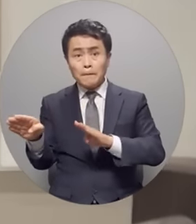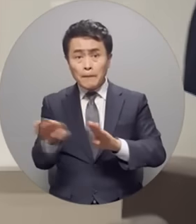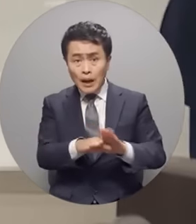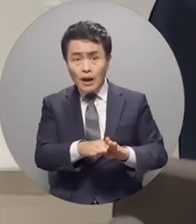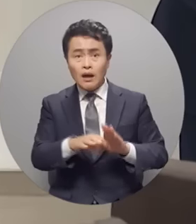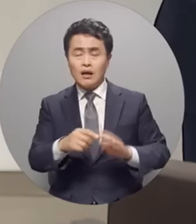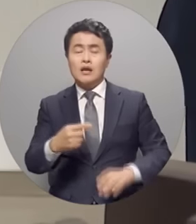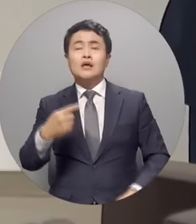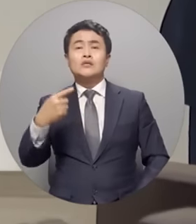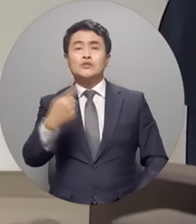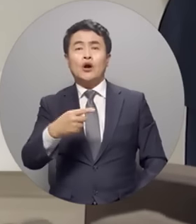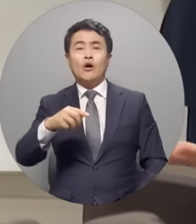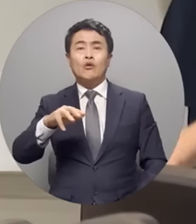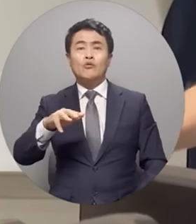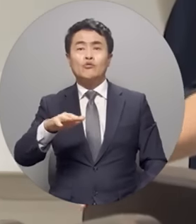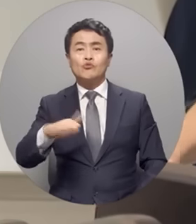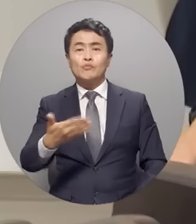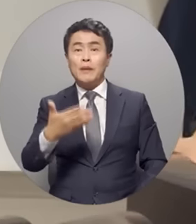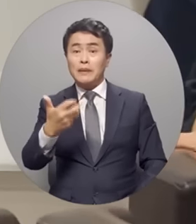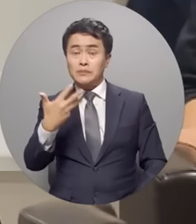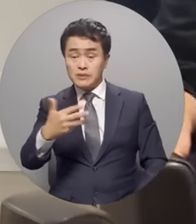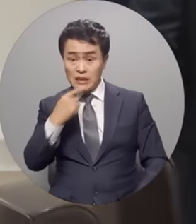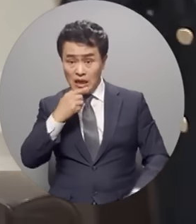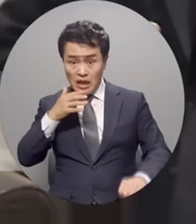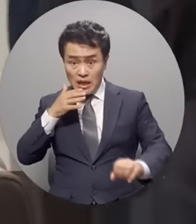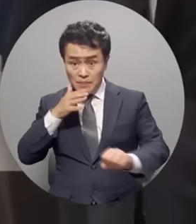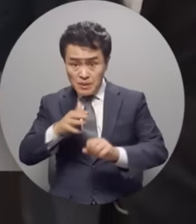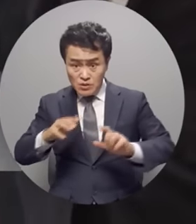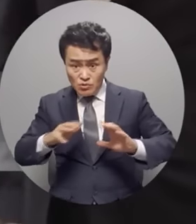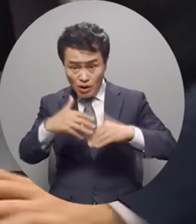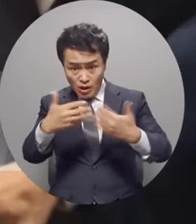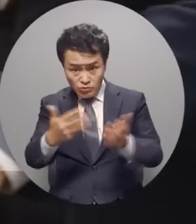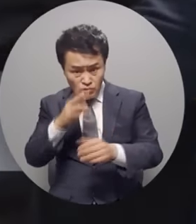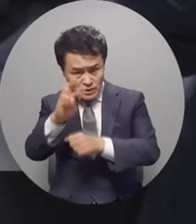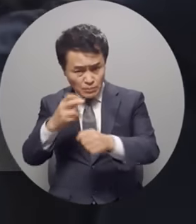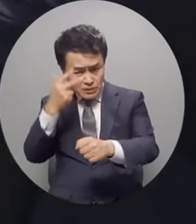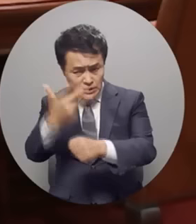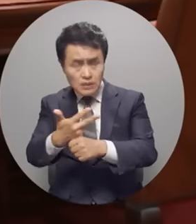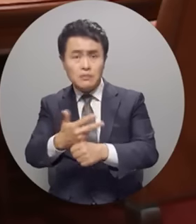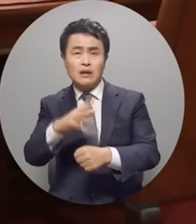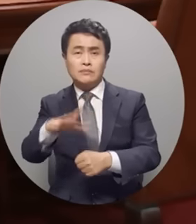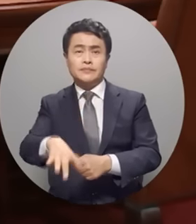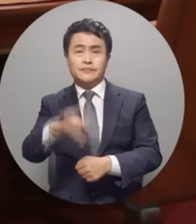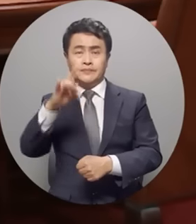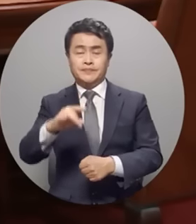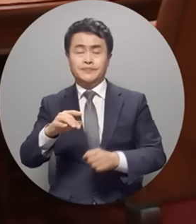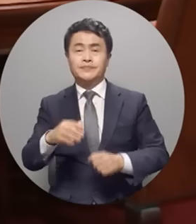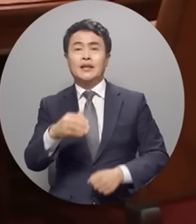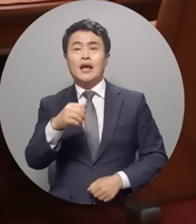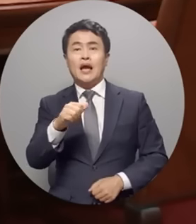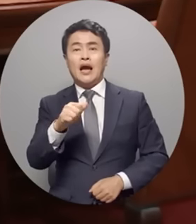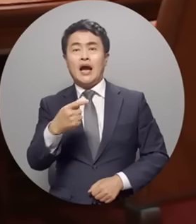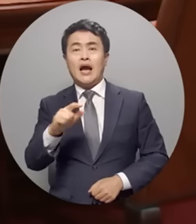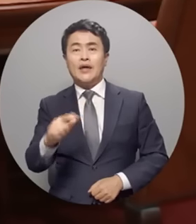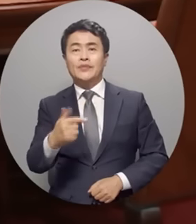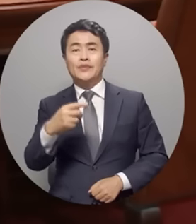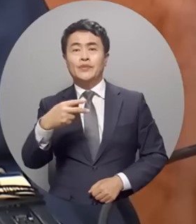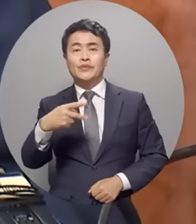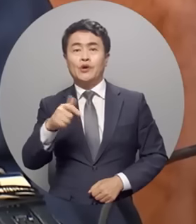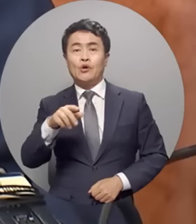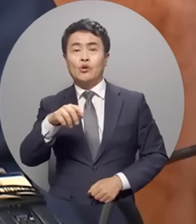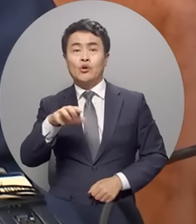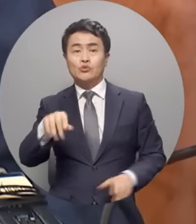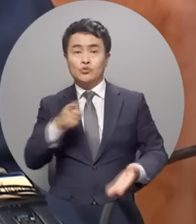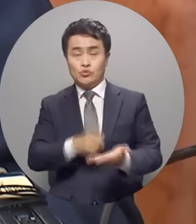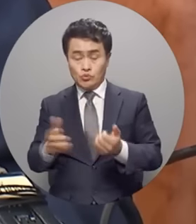건 1987년 민주화 이후 37년 만에 처음입니다 한덕수 국무총리는 예정대로